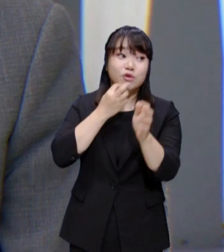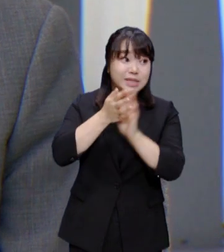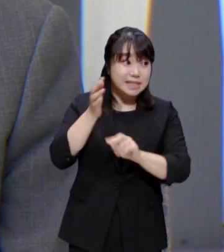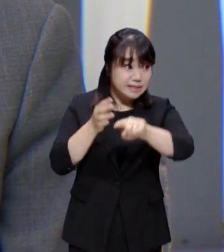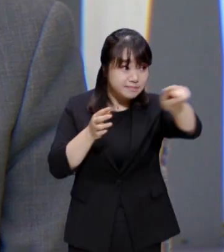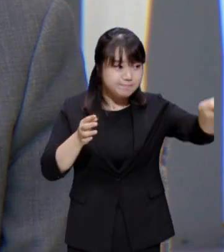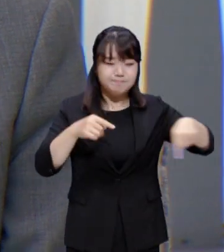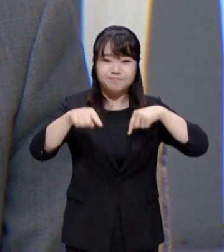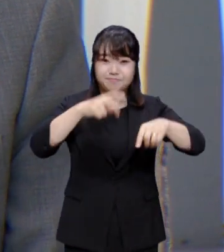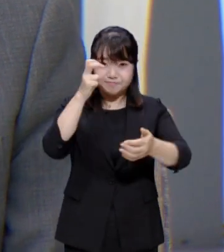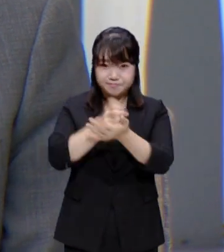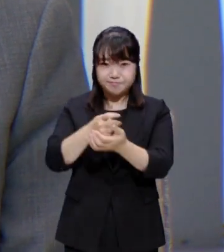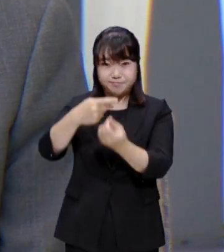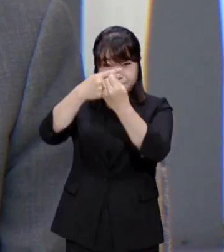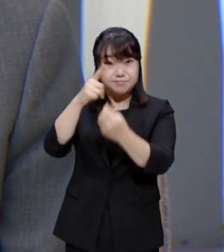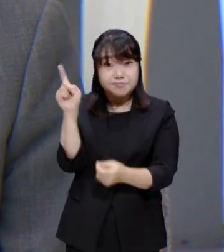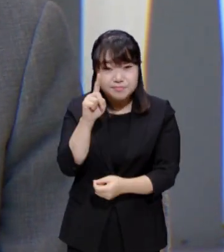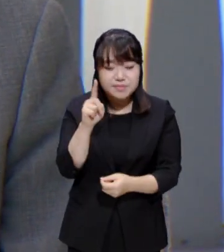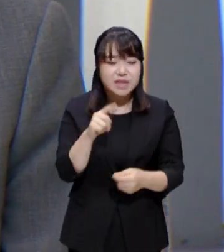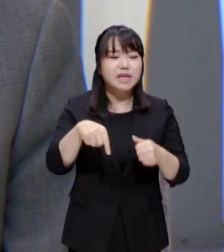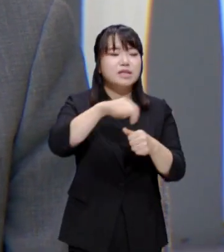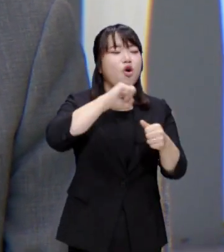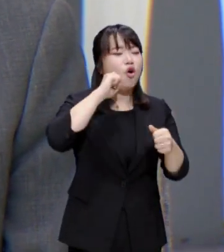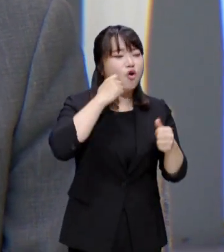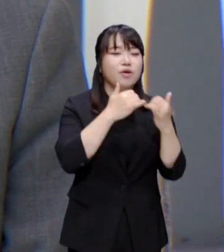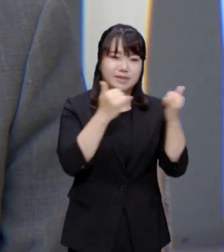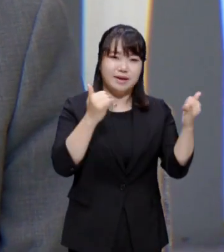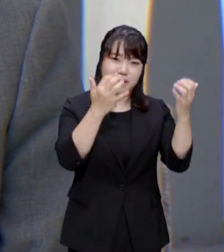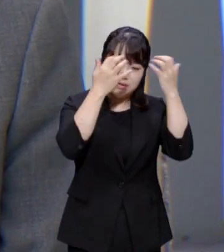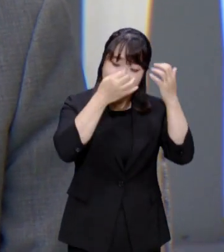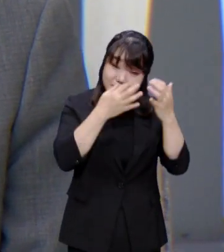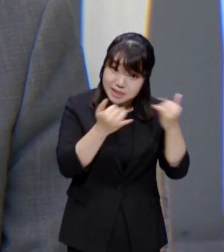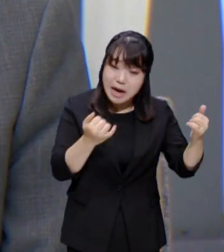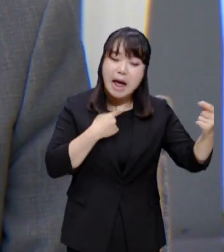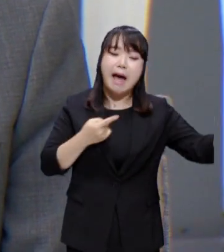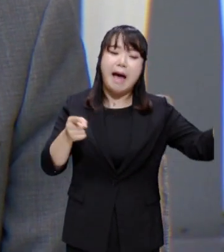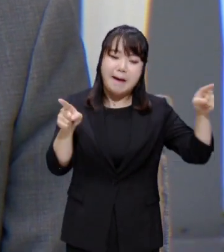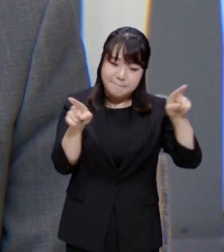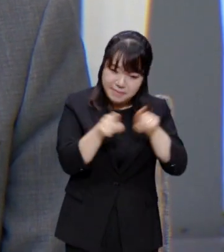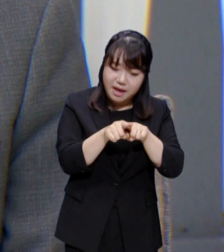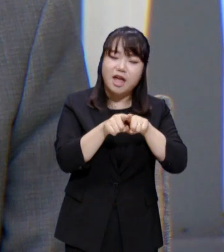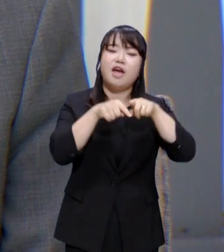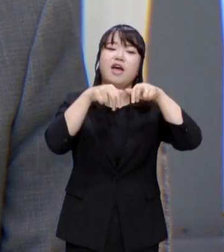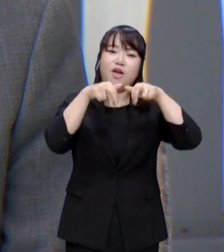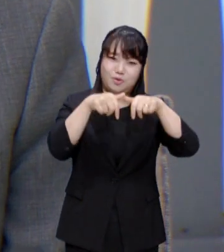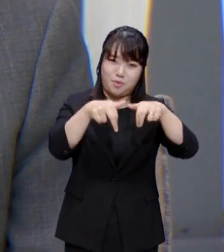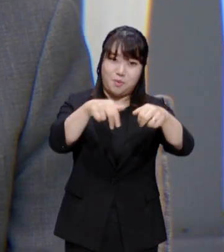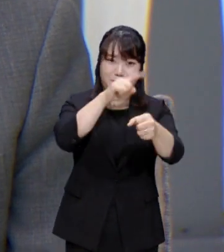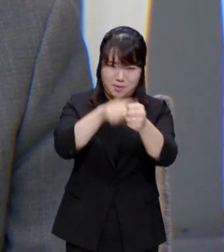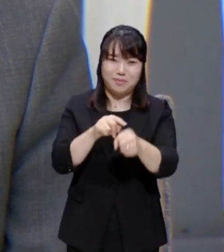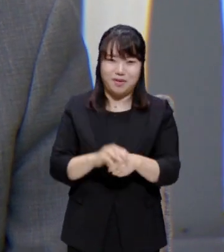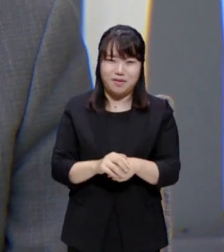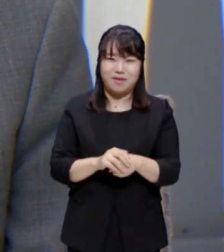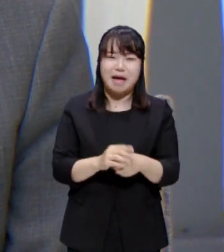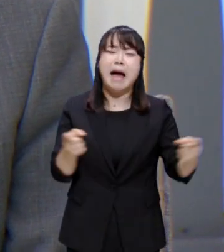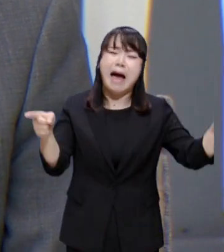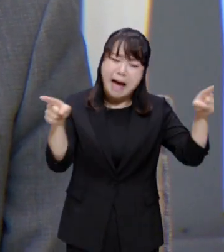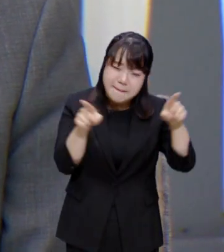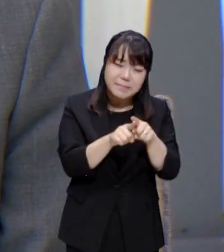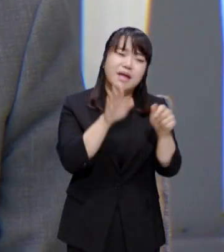정책이 뭐냐 했을 때는 약자의 동행이다 이렇게 봐도 됩니다. 거기에 이제 동행 매력 특별시